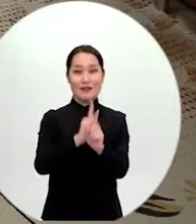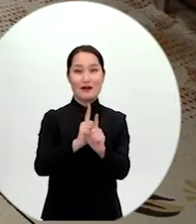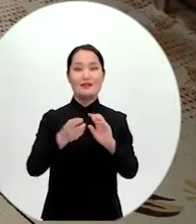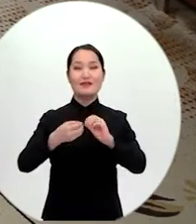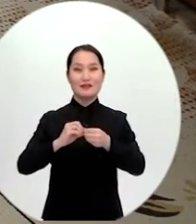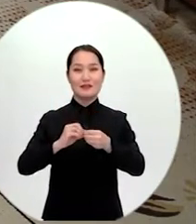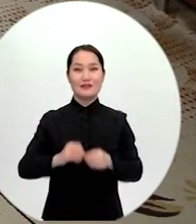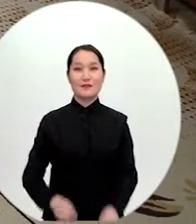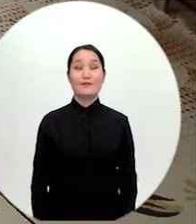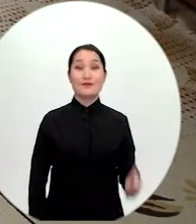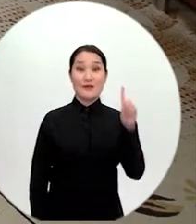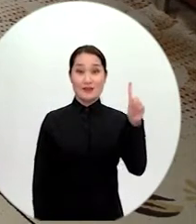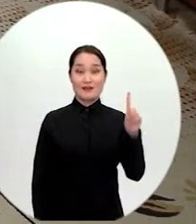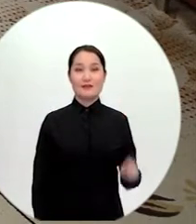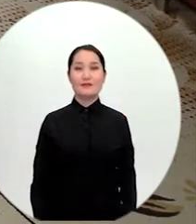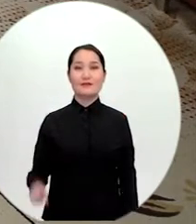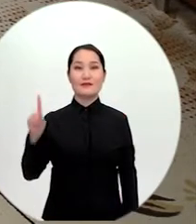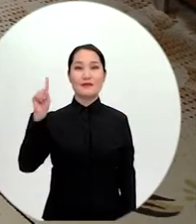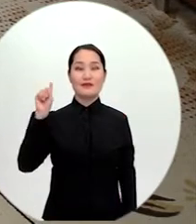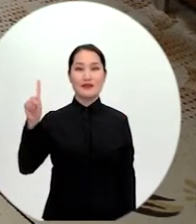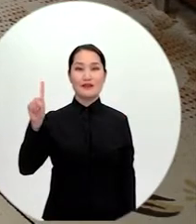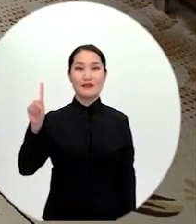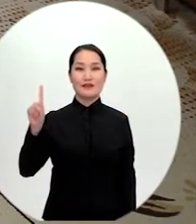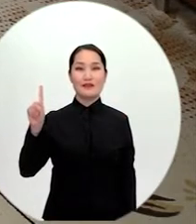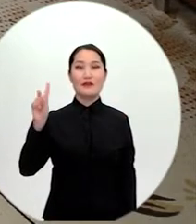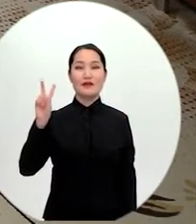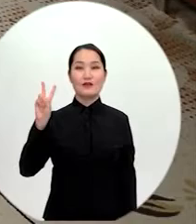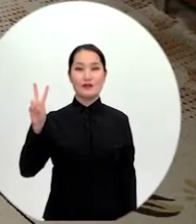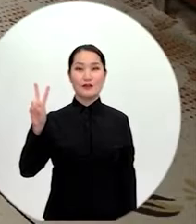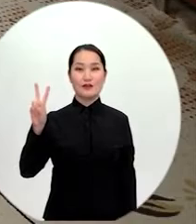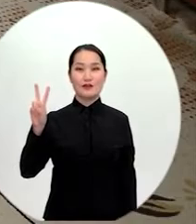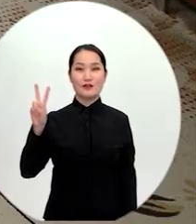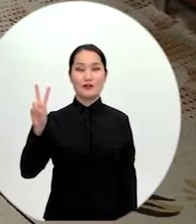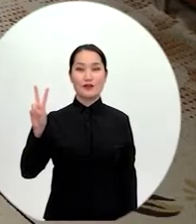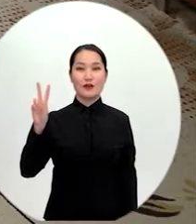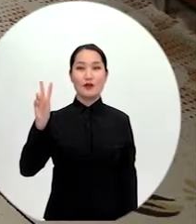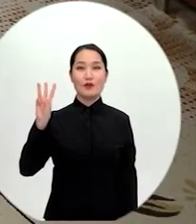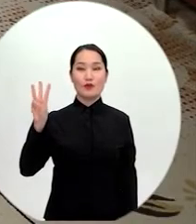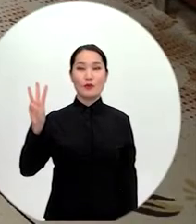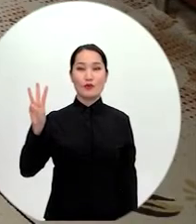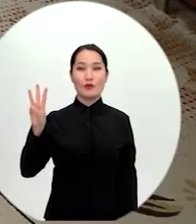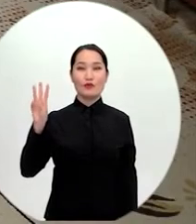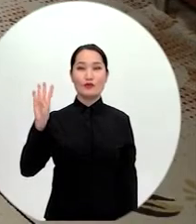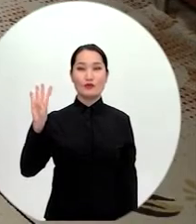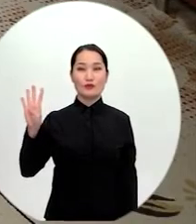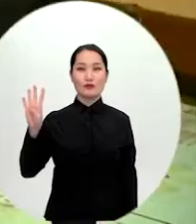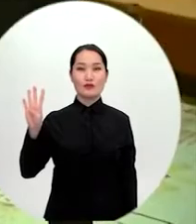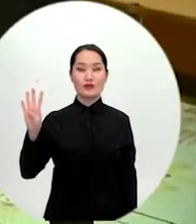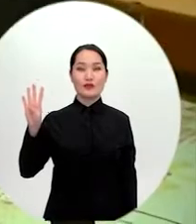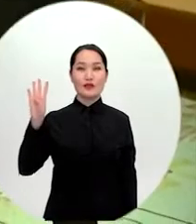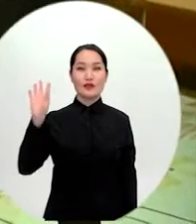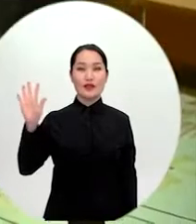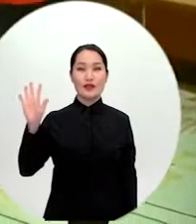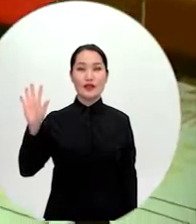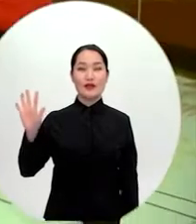хийгээрээ 1-р 8 дод 1 2 3